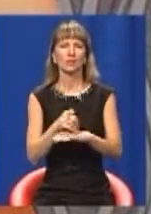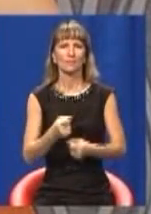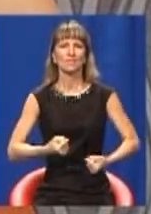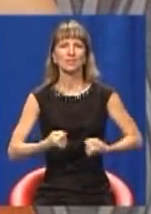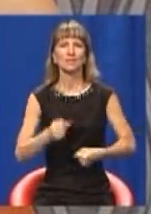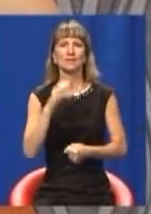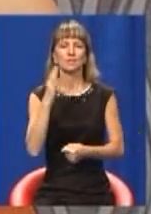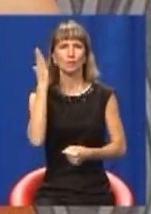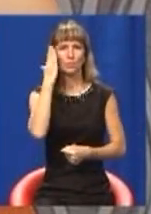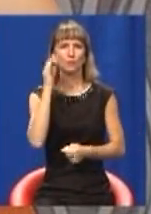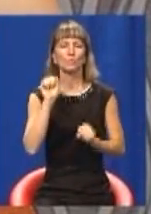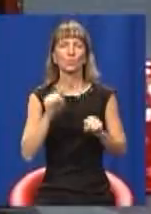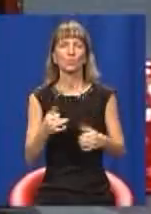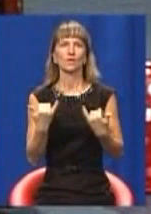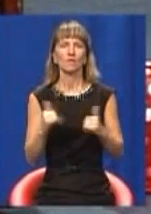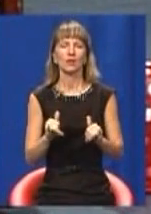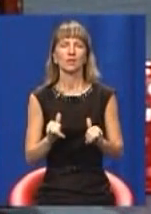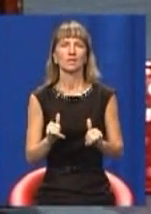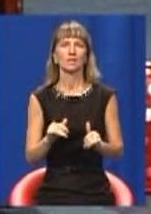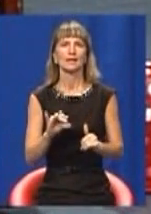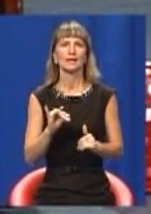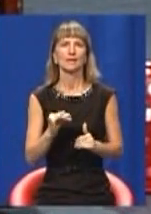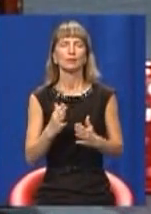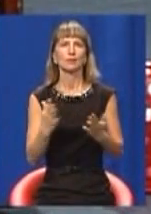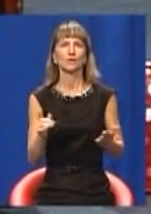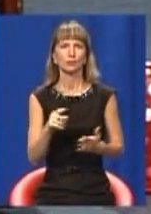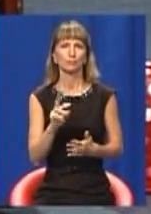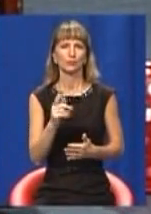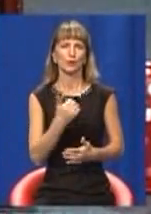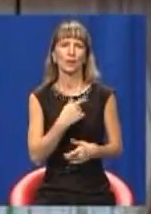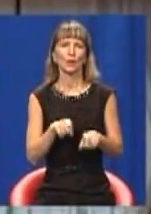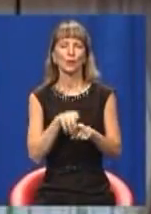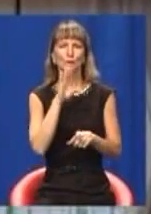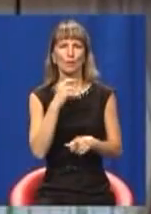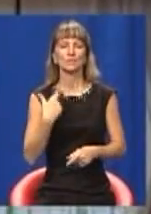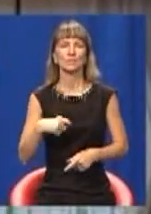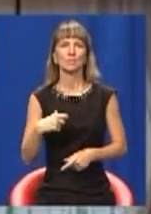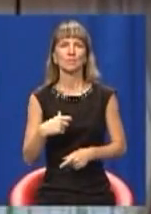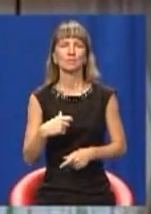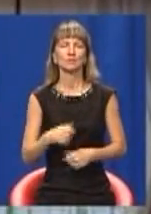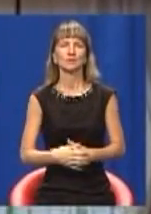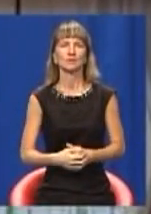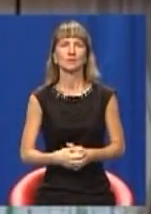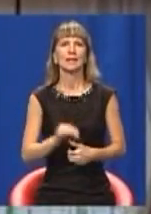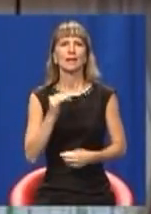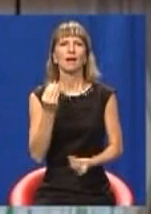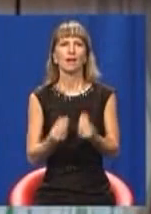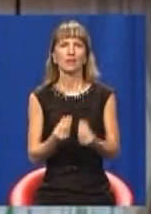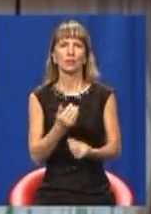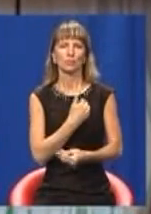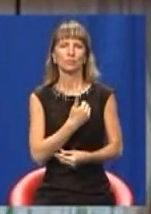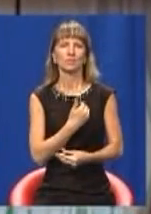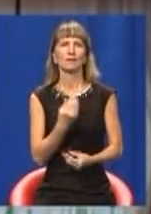фізичні здібності можуть навіть дивувати. І більш того, ну, ти б хотіла такого цуцика собі? Так, да, хотіла. І гратися з ним